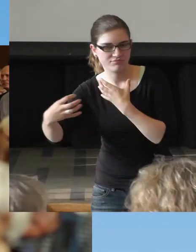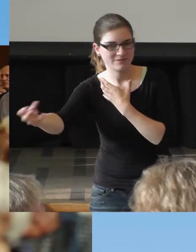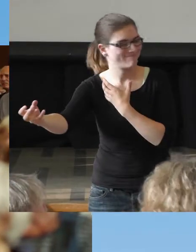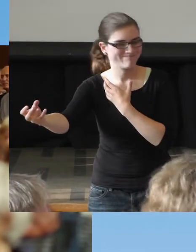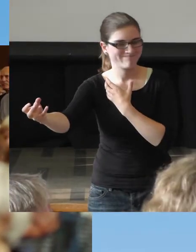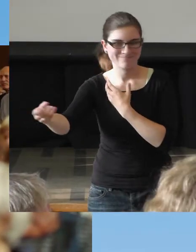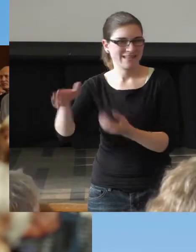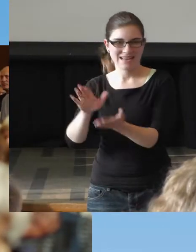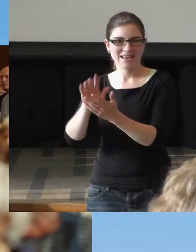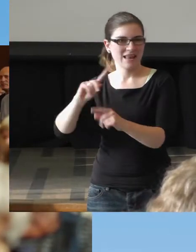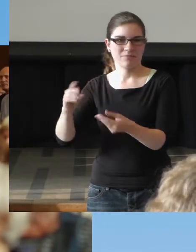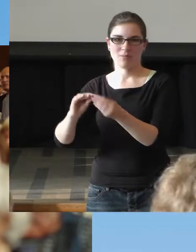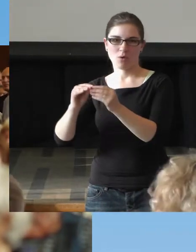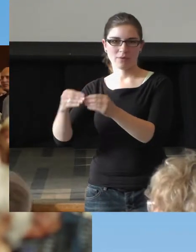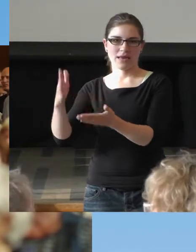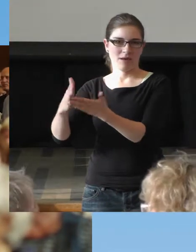Therapie wechseln muss.